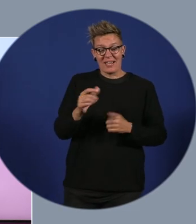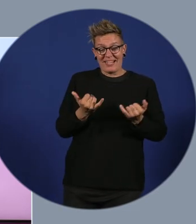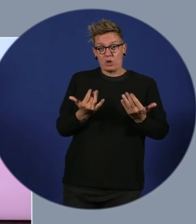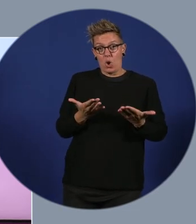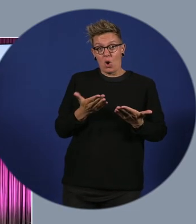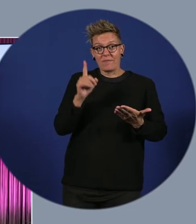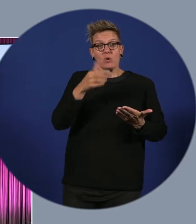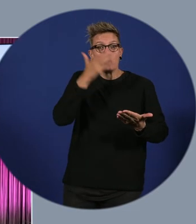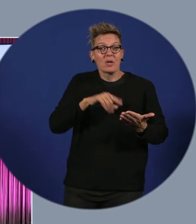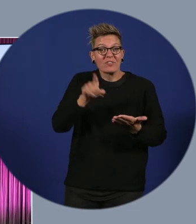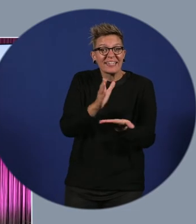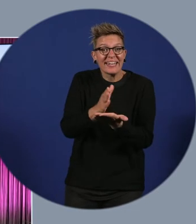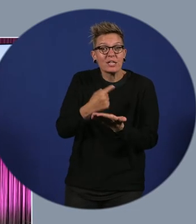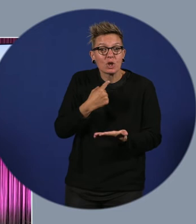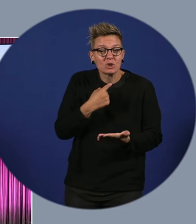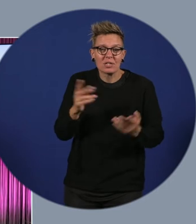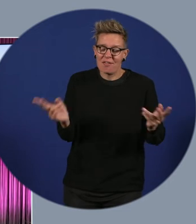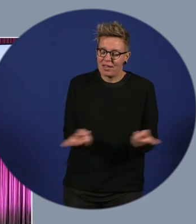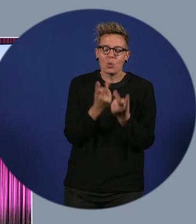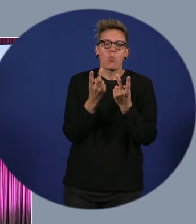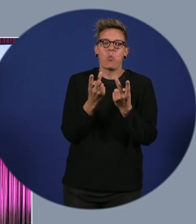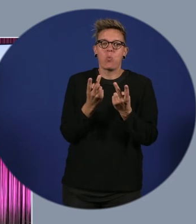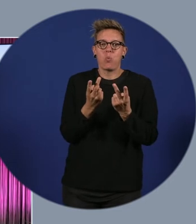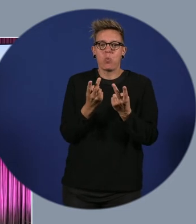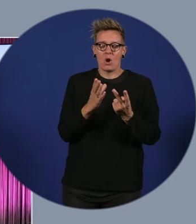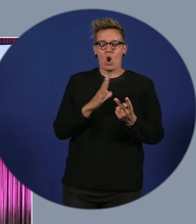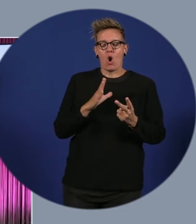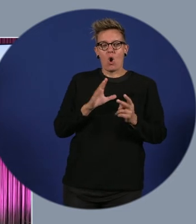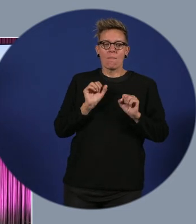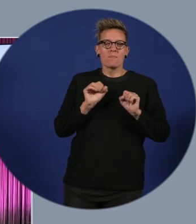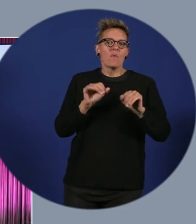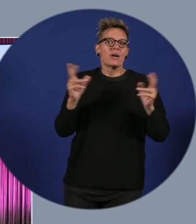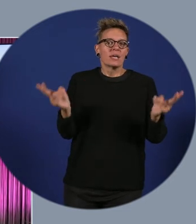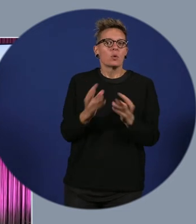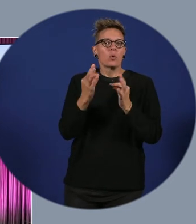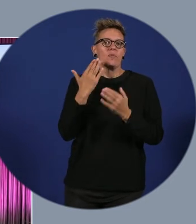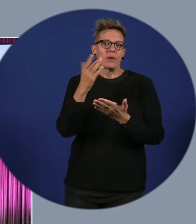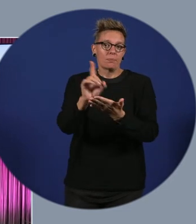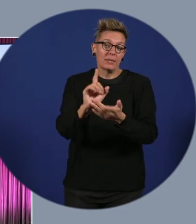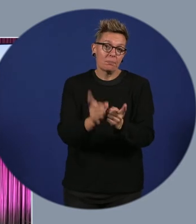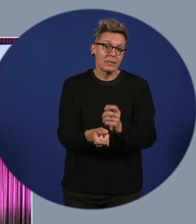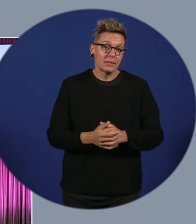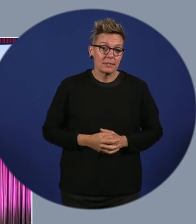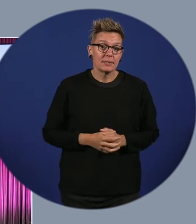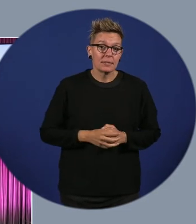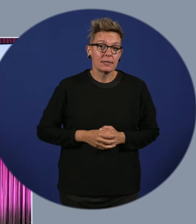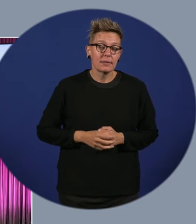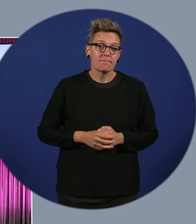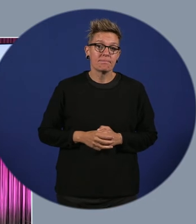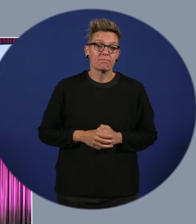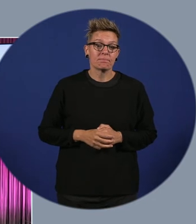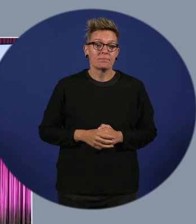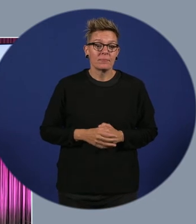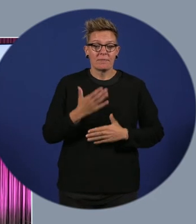ändå, så har de ett indirekt inflytande i hur framtiden kommer gestaltas. Så att